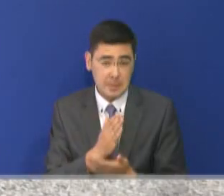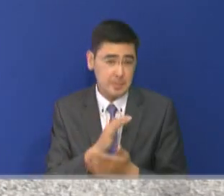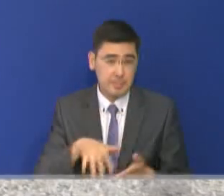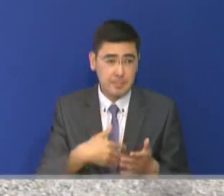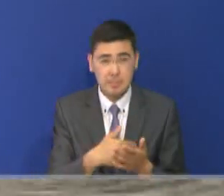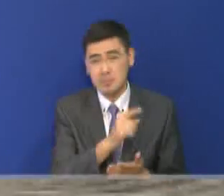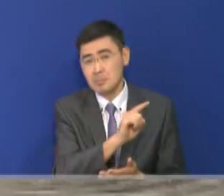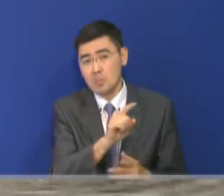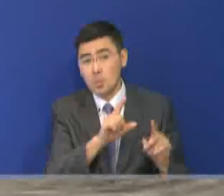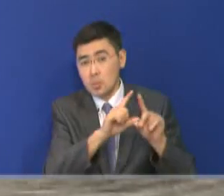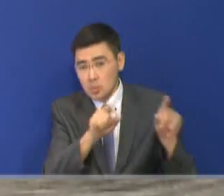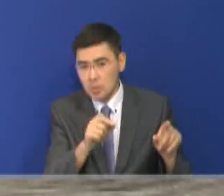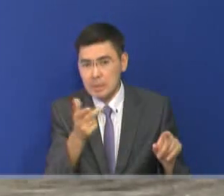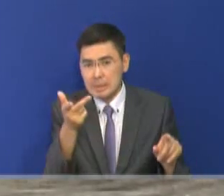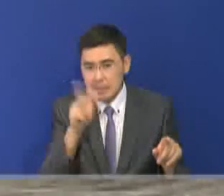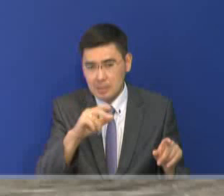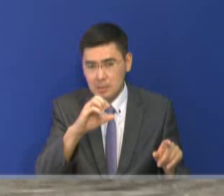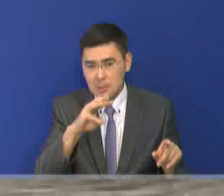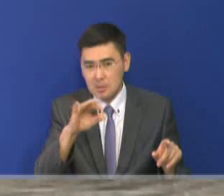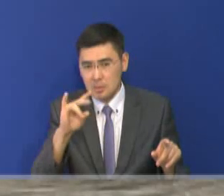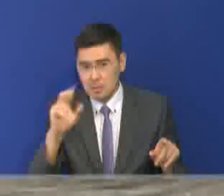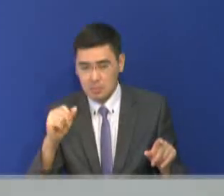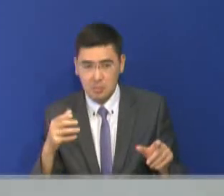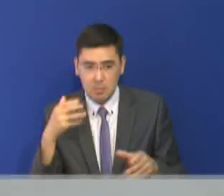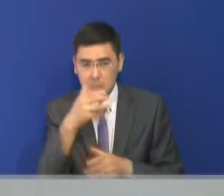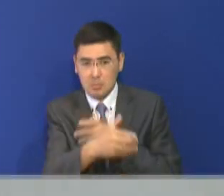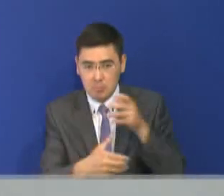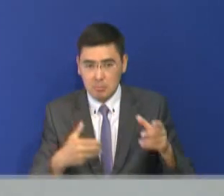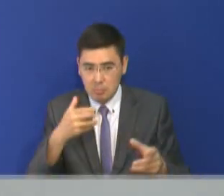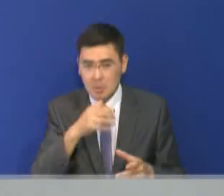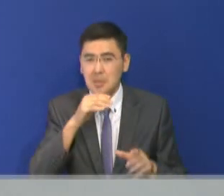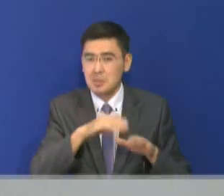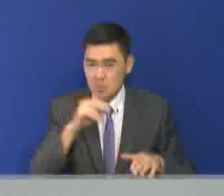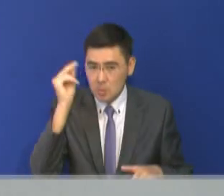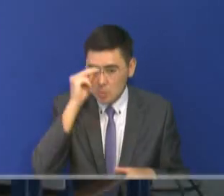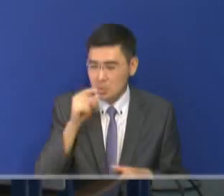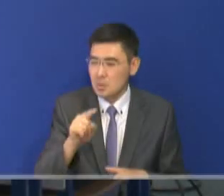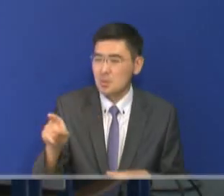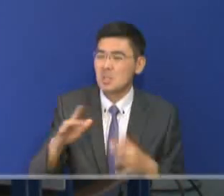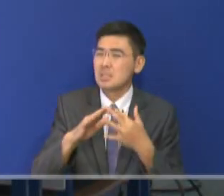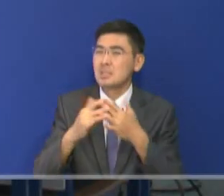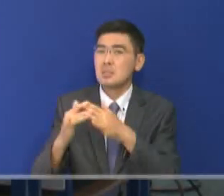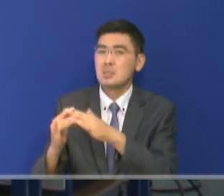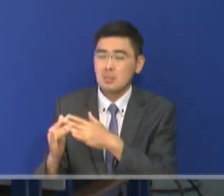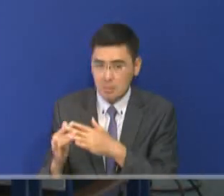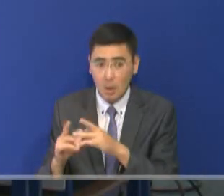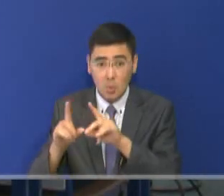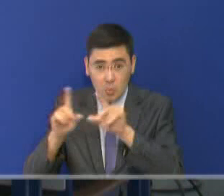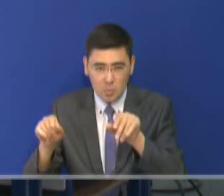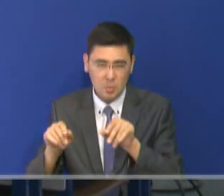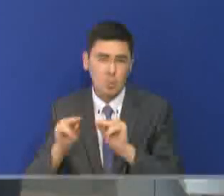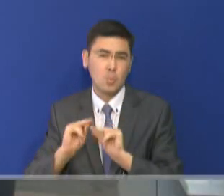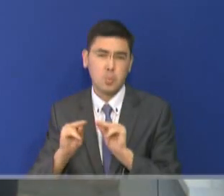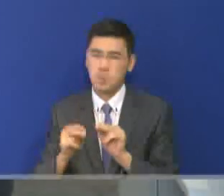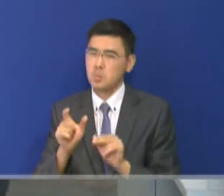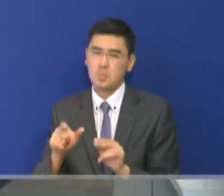трехсменным обучением. Кроме того, ощущается нехватка учреждений образования в сельских регионах. Несмотря на программу с дипломом в